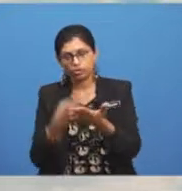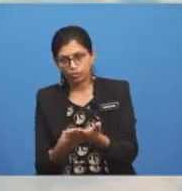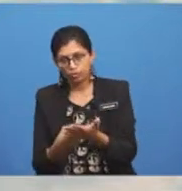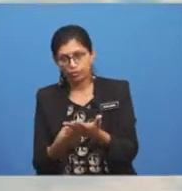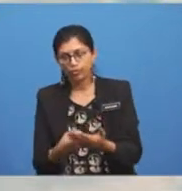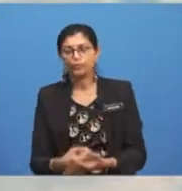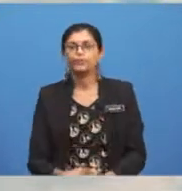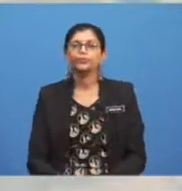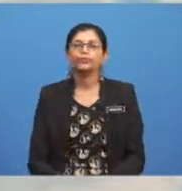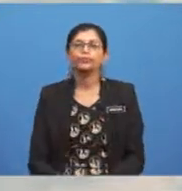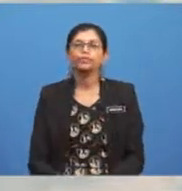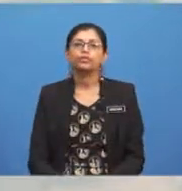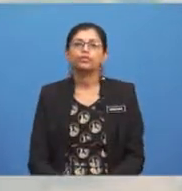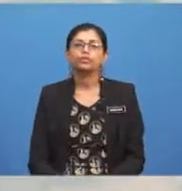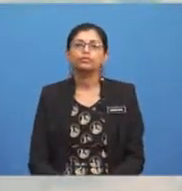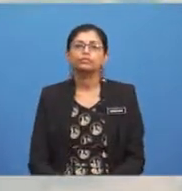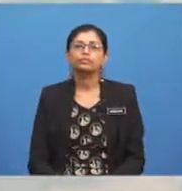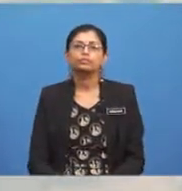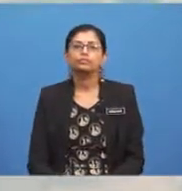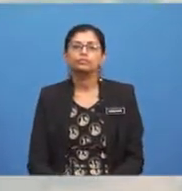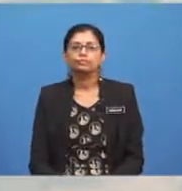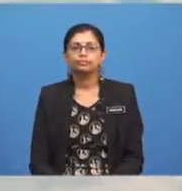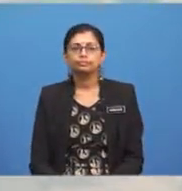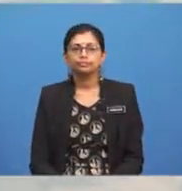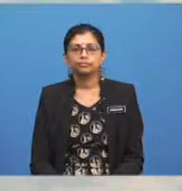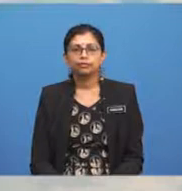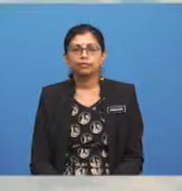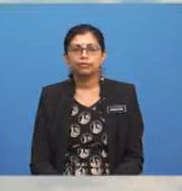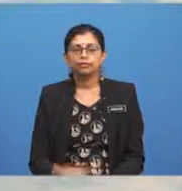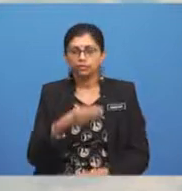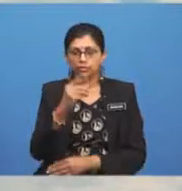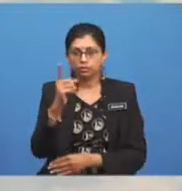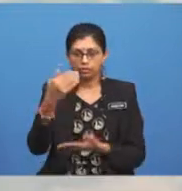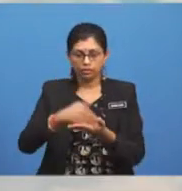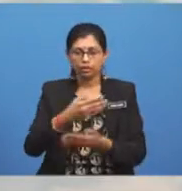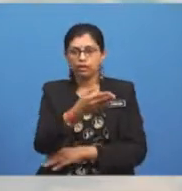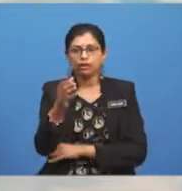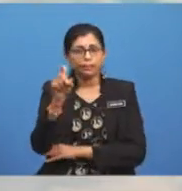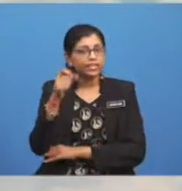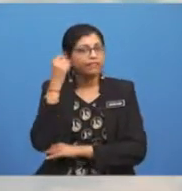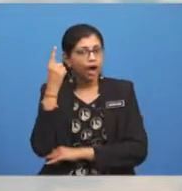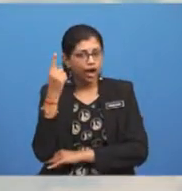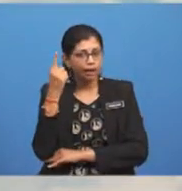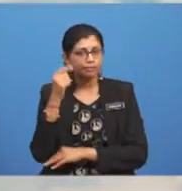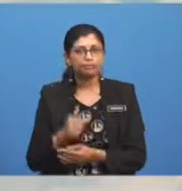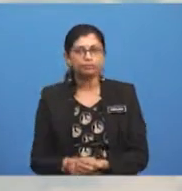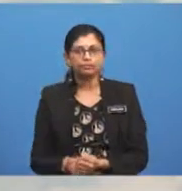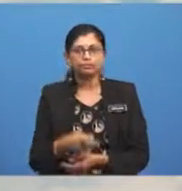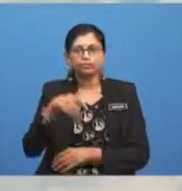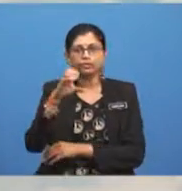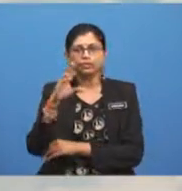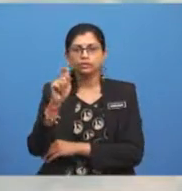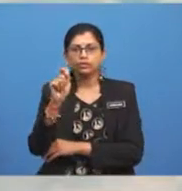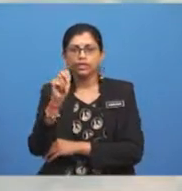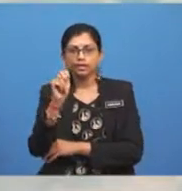jatuh. Dan satu lagi perkara yang harus murid-murid faham adalah pecutan memusat